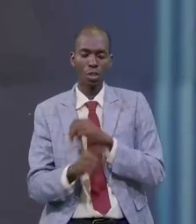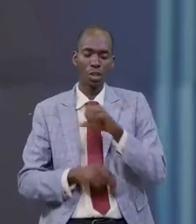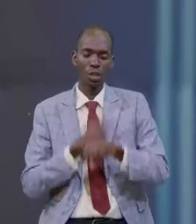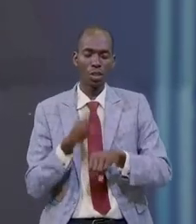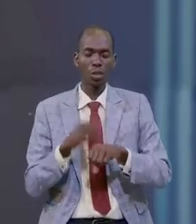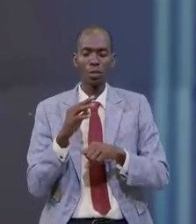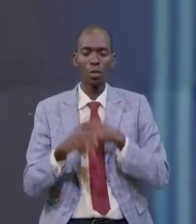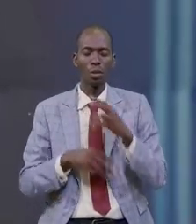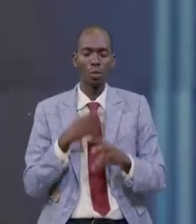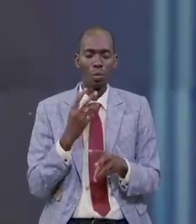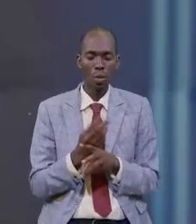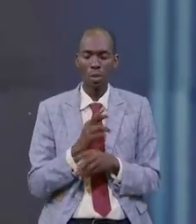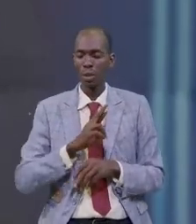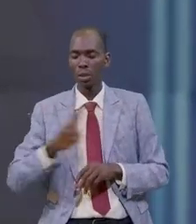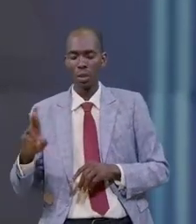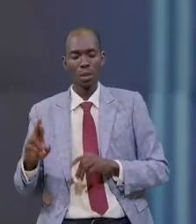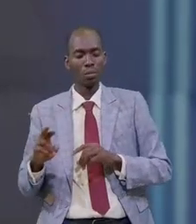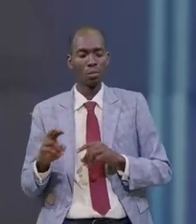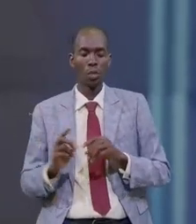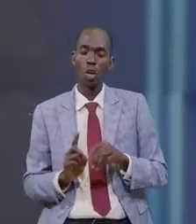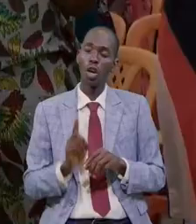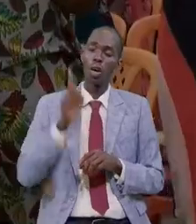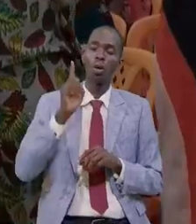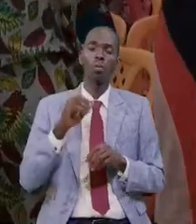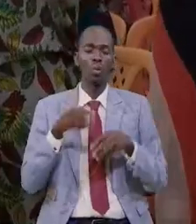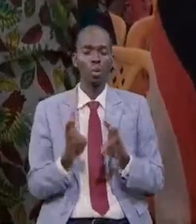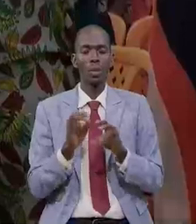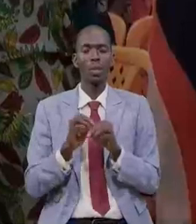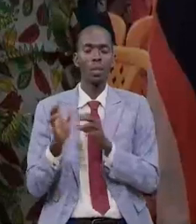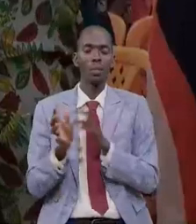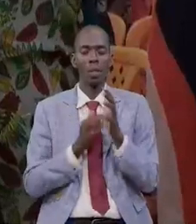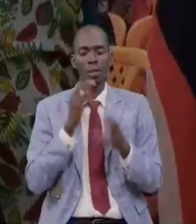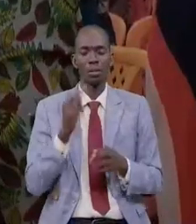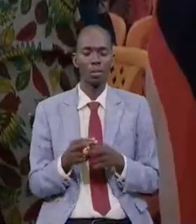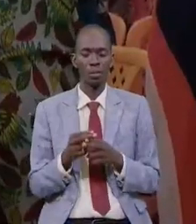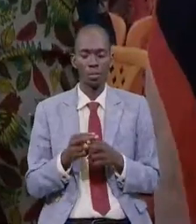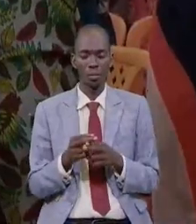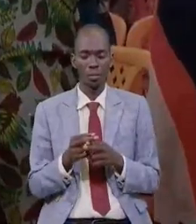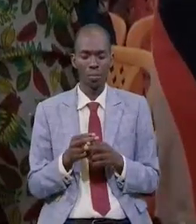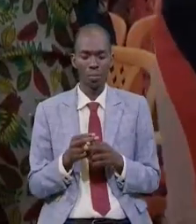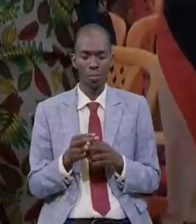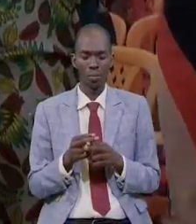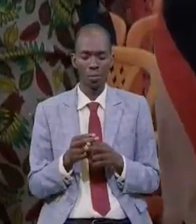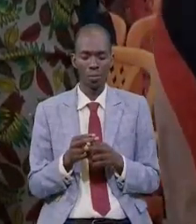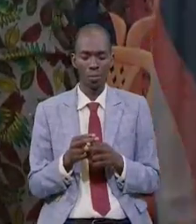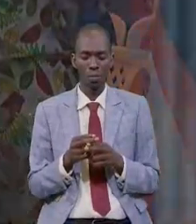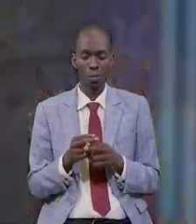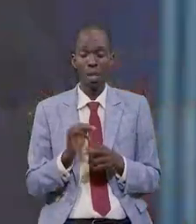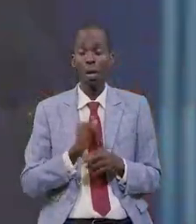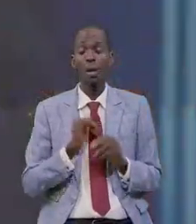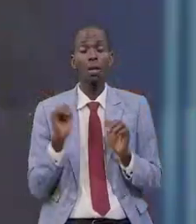seront transformés et seront redressés au nom de Jésus